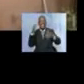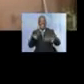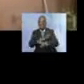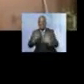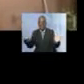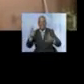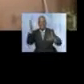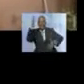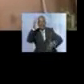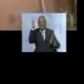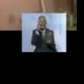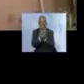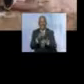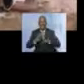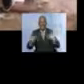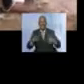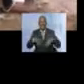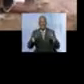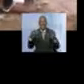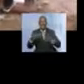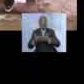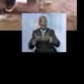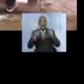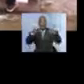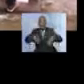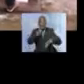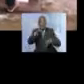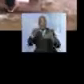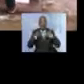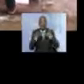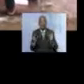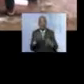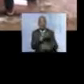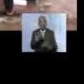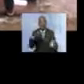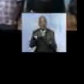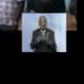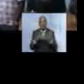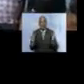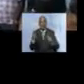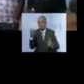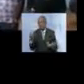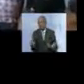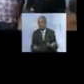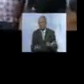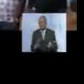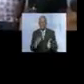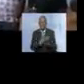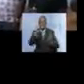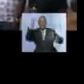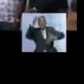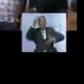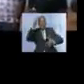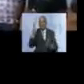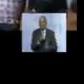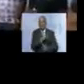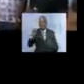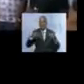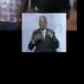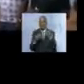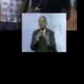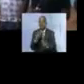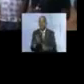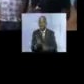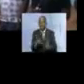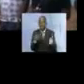San Pedro, ainsi que les villages et hameaux du district sanitaire. Le directeur régional de la santé, Yaoubi Gala, a rappelé que cette campagne de vaccination